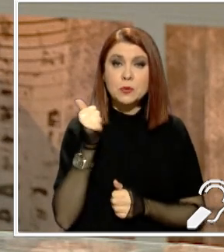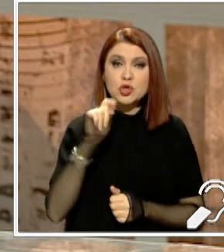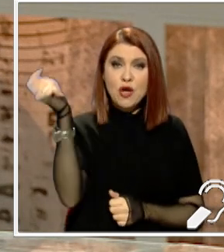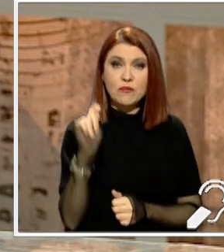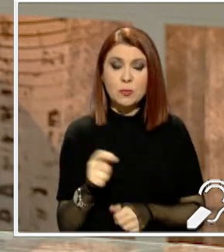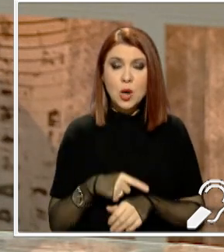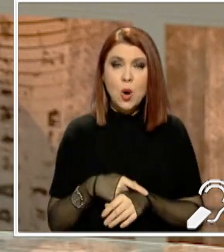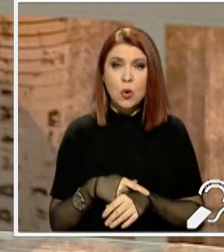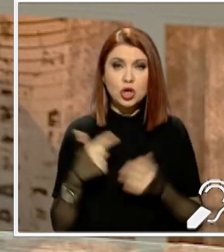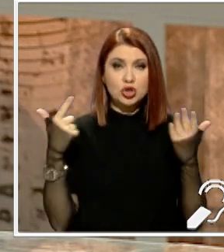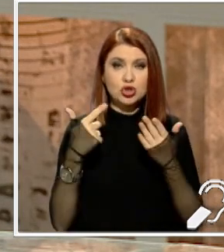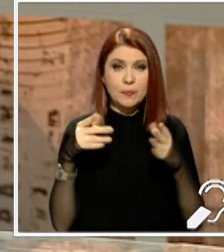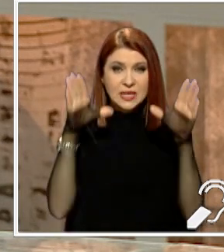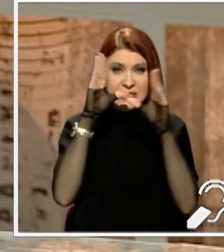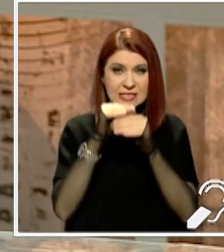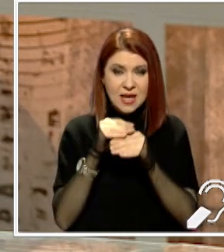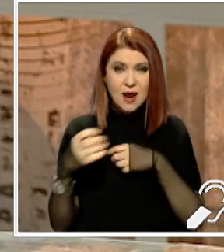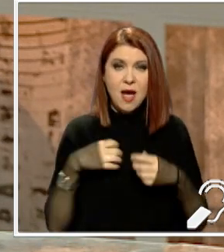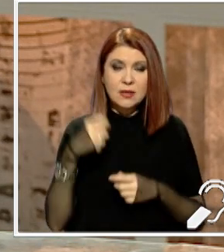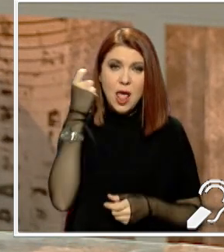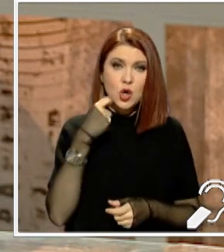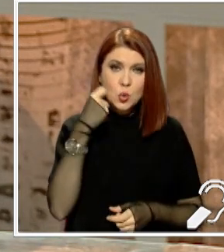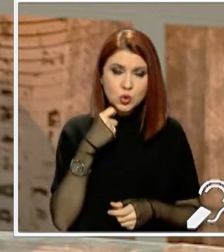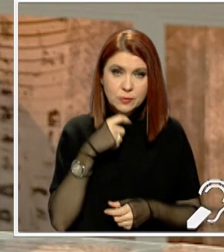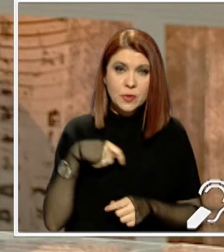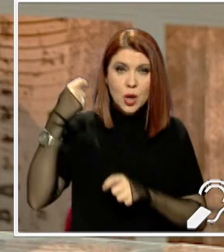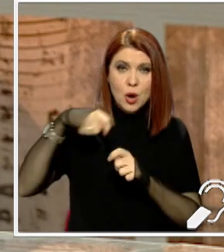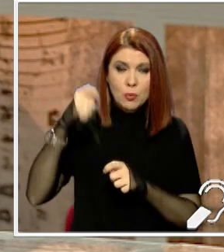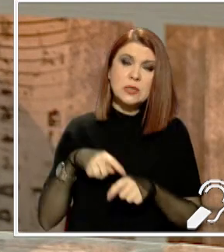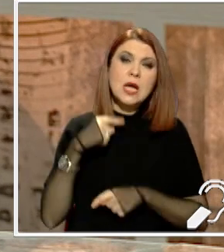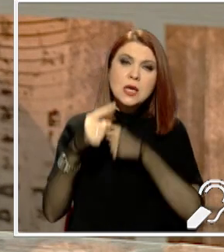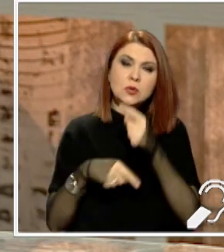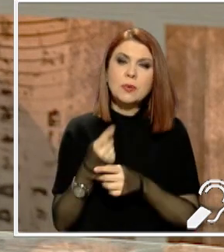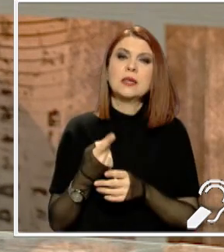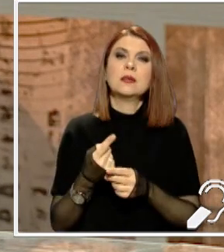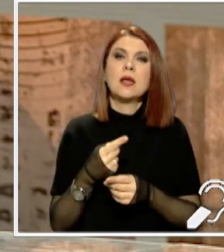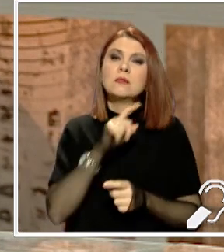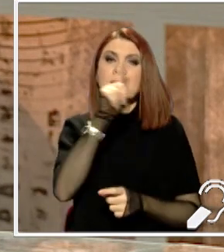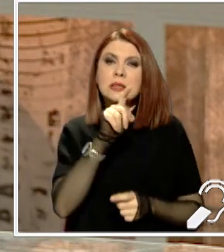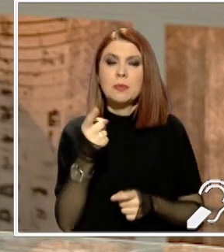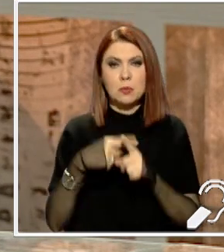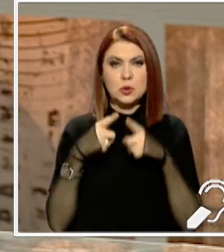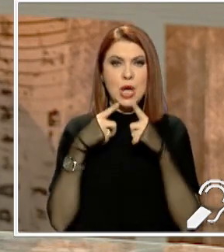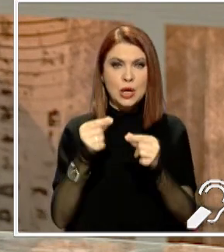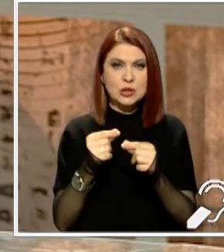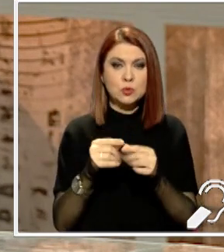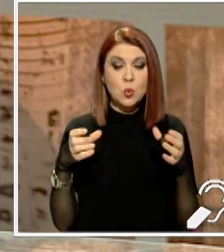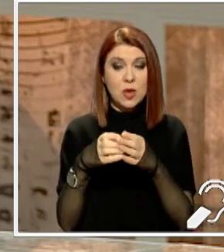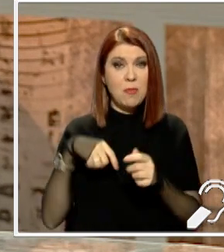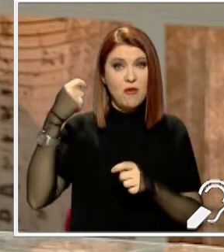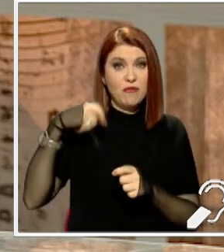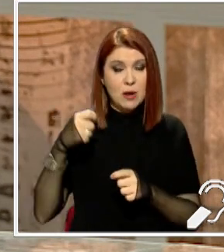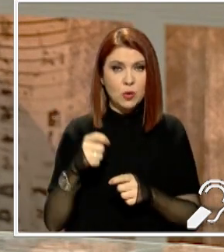de la ora 19 la Cinema Arta din Cluj-Napoca. Proiecția va fi urmată de o sesiune de întrebări și răspunsuri cu echipa